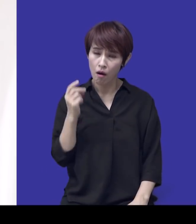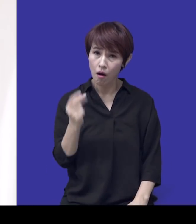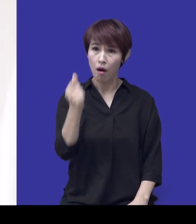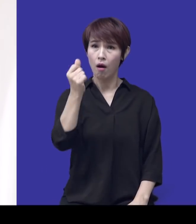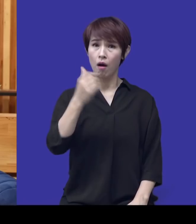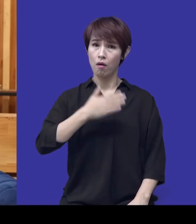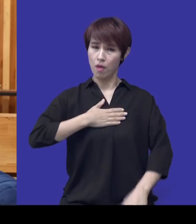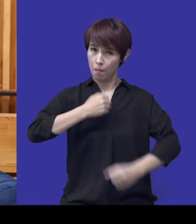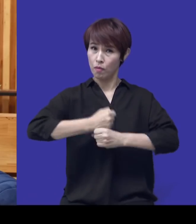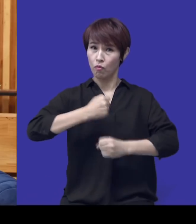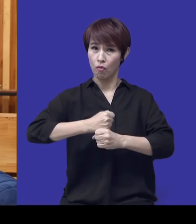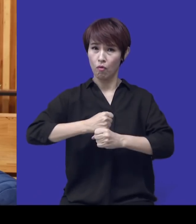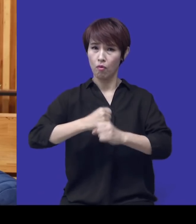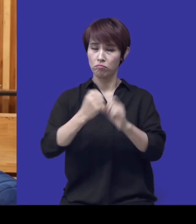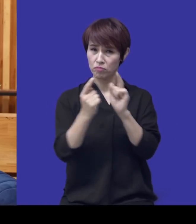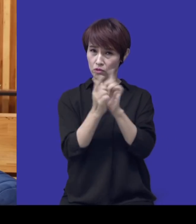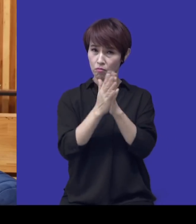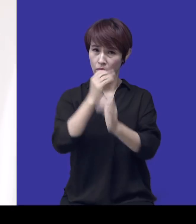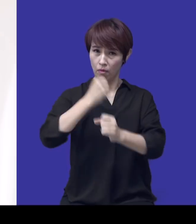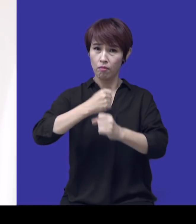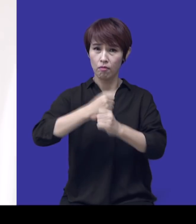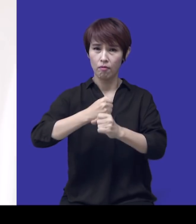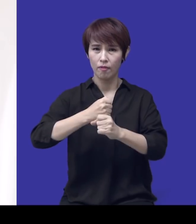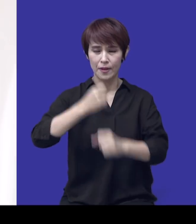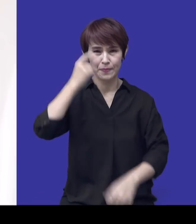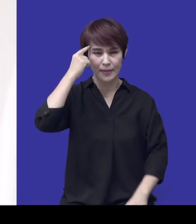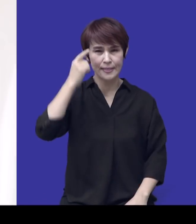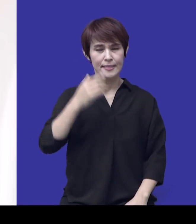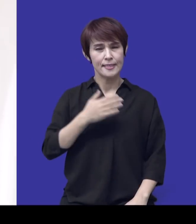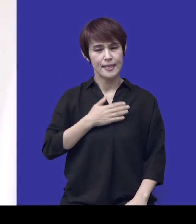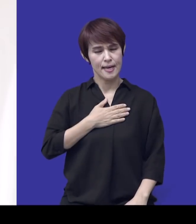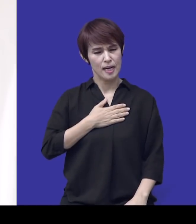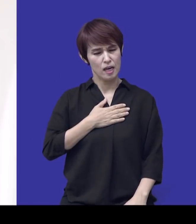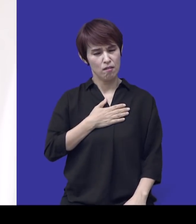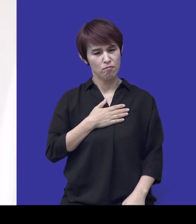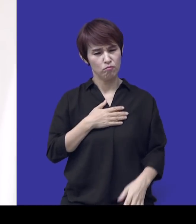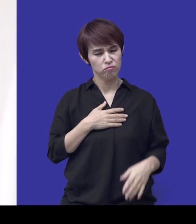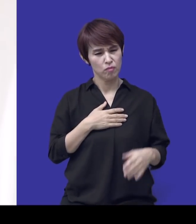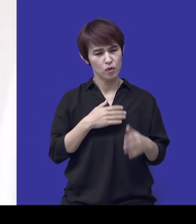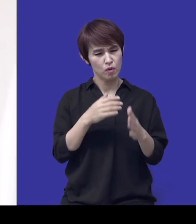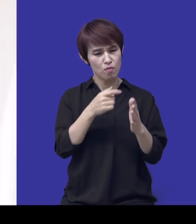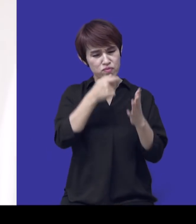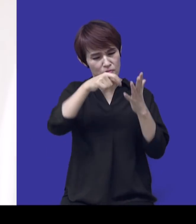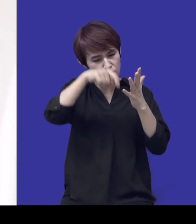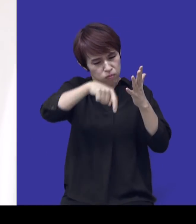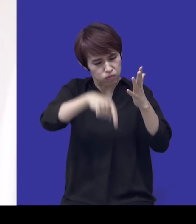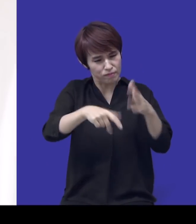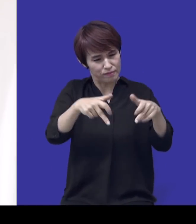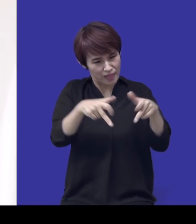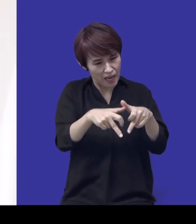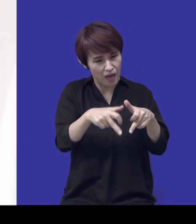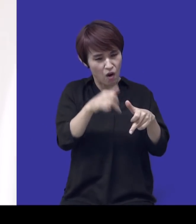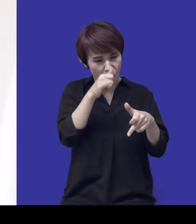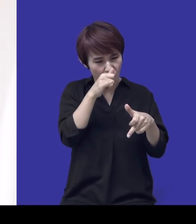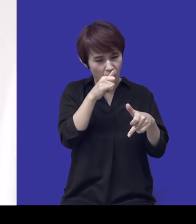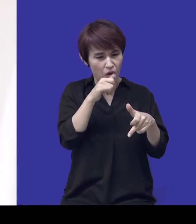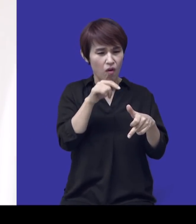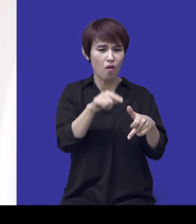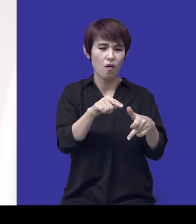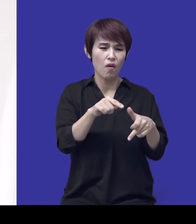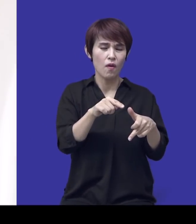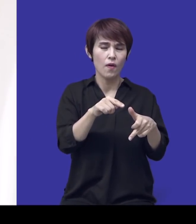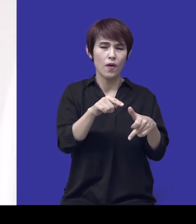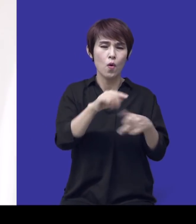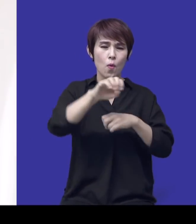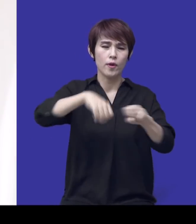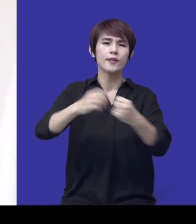하면 되겠구나. 예. 이 장애와 열등감을 이거를 뭐랄까